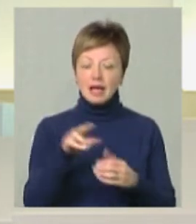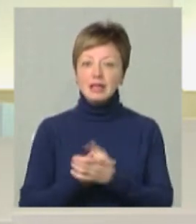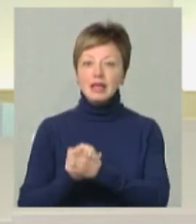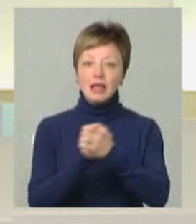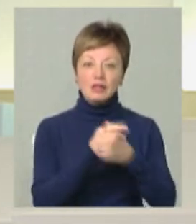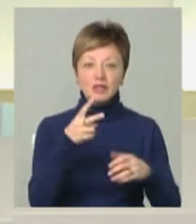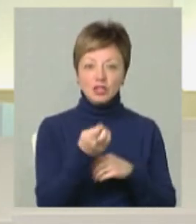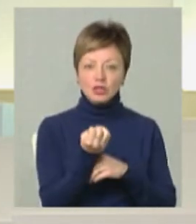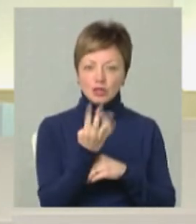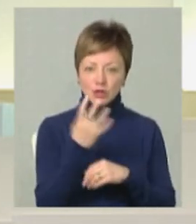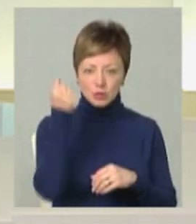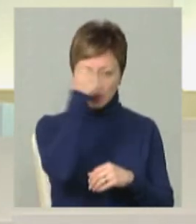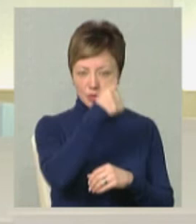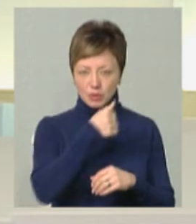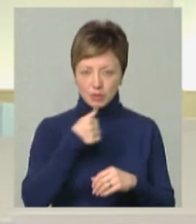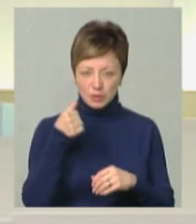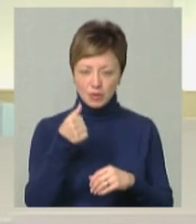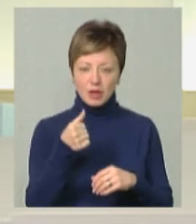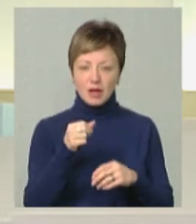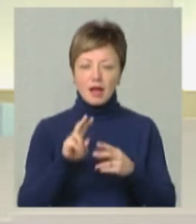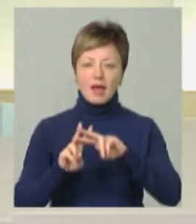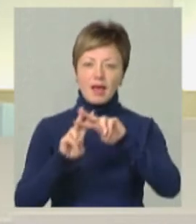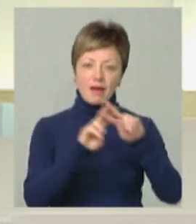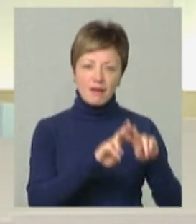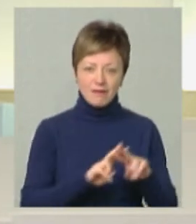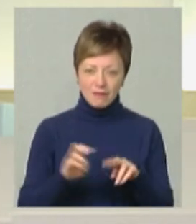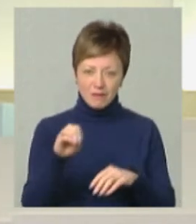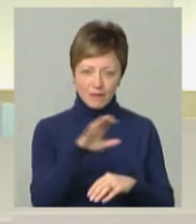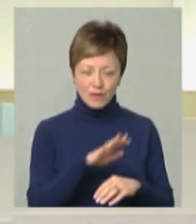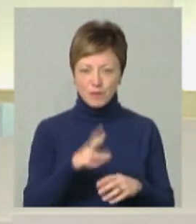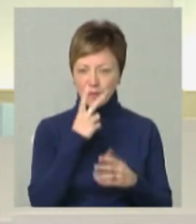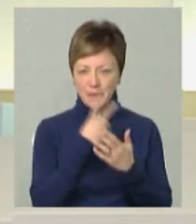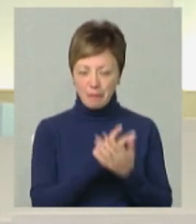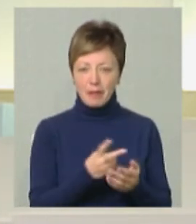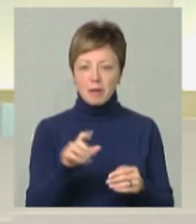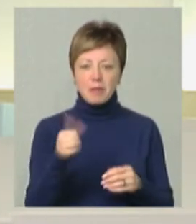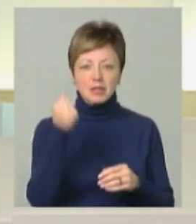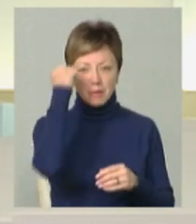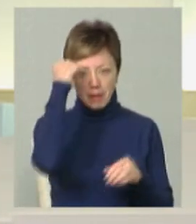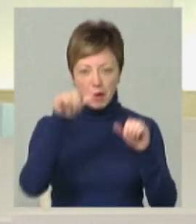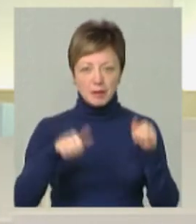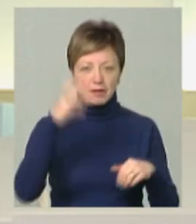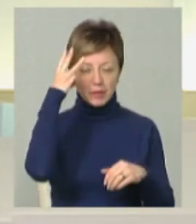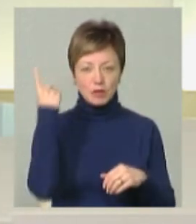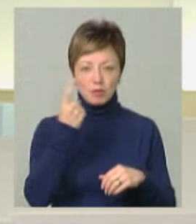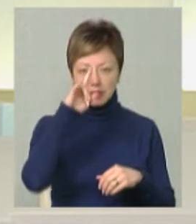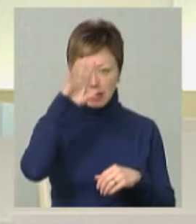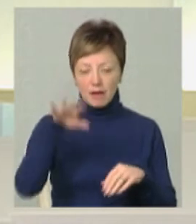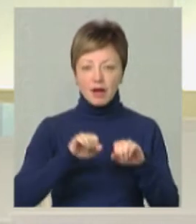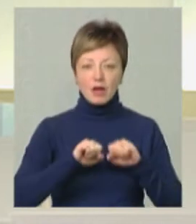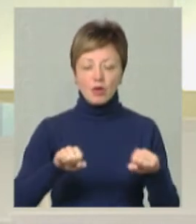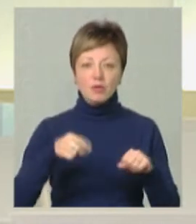рік, ми вирізали Україну і зірки Євросоюзу побудували. В нас перший пам'ятник в Хмельницькій області «Слава героям»